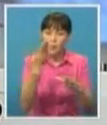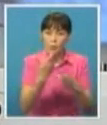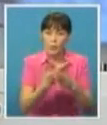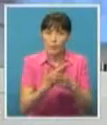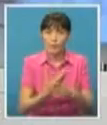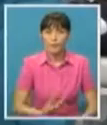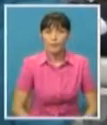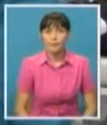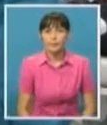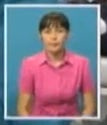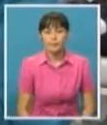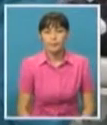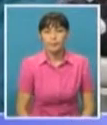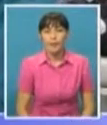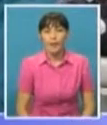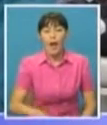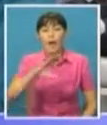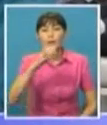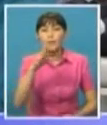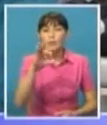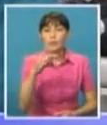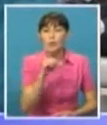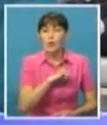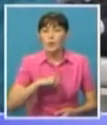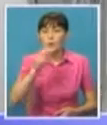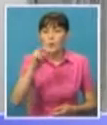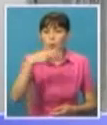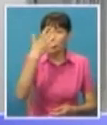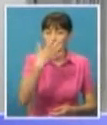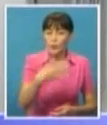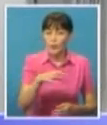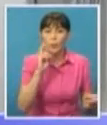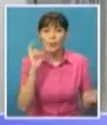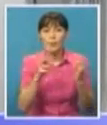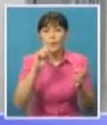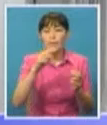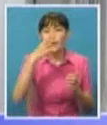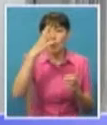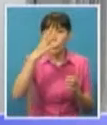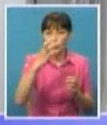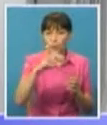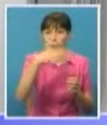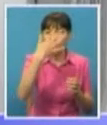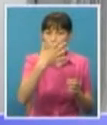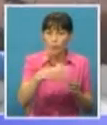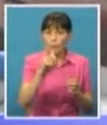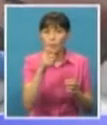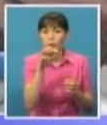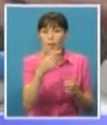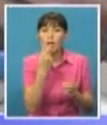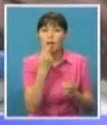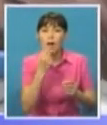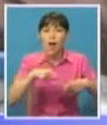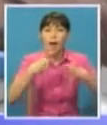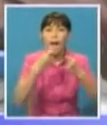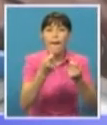отыр. Самал Оразова ерікті 250 студенттің бірі. Ол бүгін 450 грамм қан тапсырды. Қалтасы теңгеге